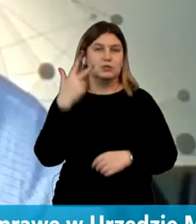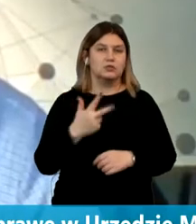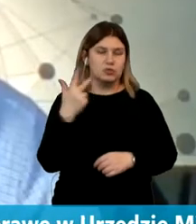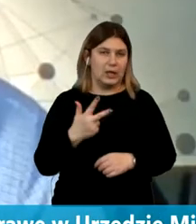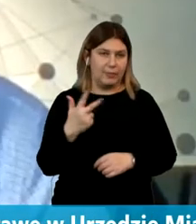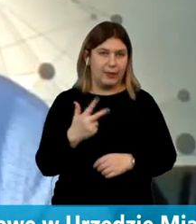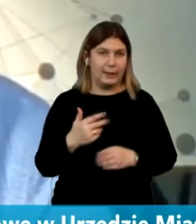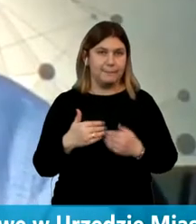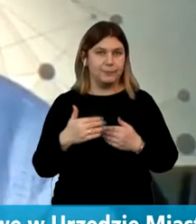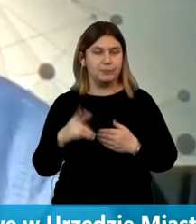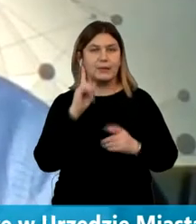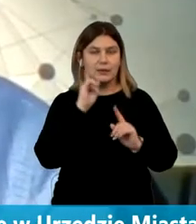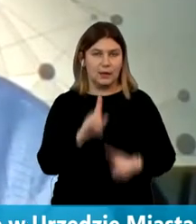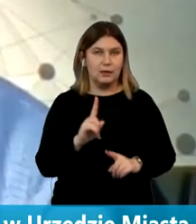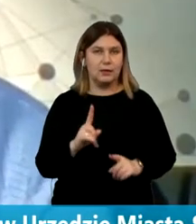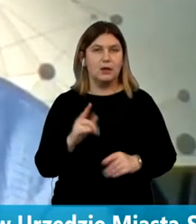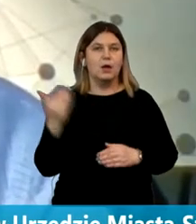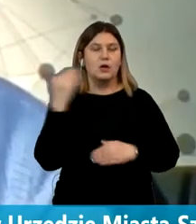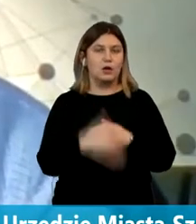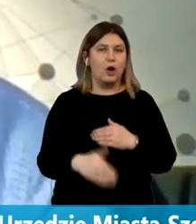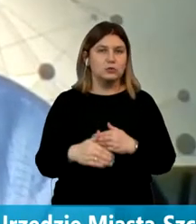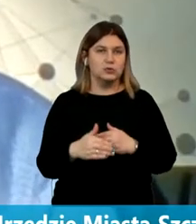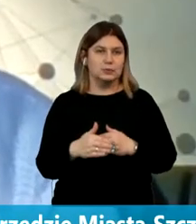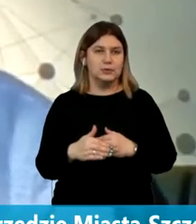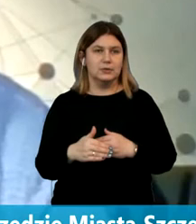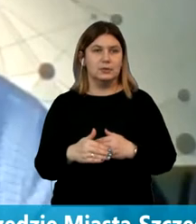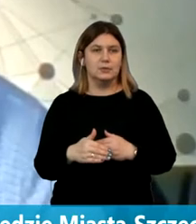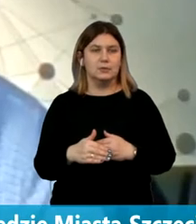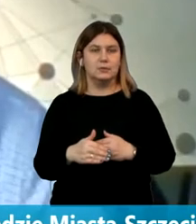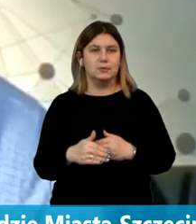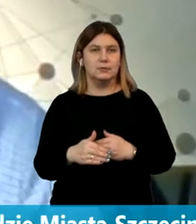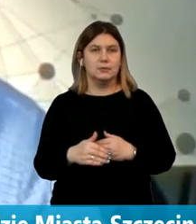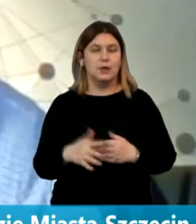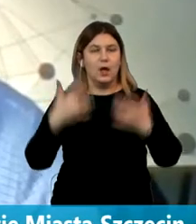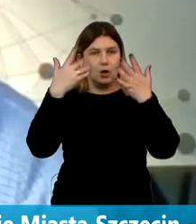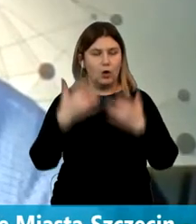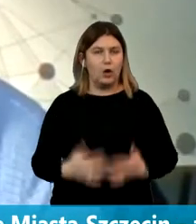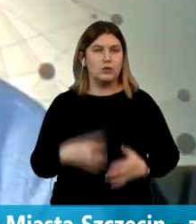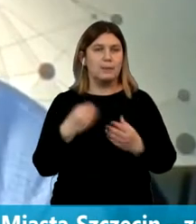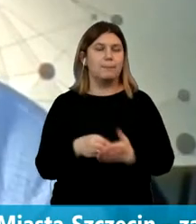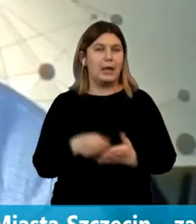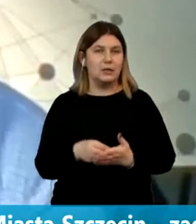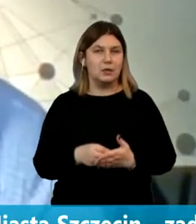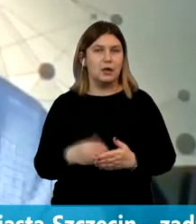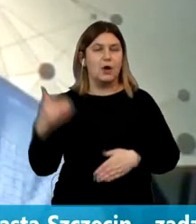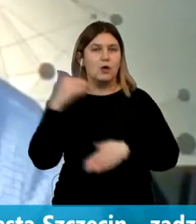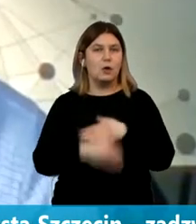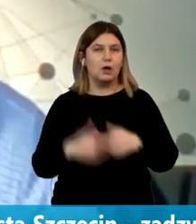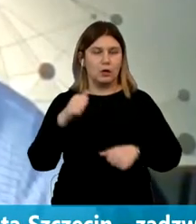3 lata. A więc tak naprawdę kończymy rozliczenie tych środków z końcem